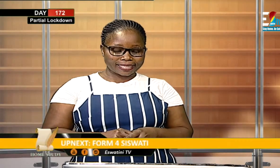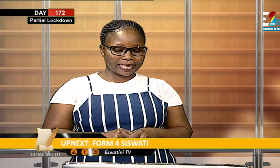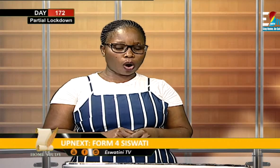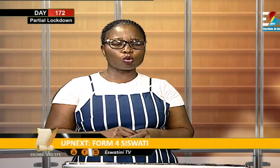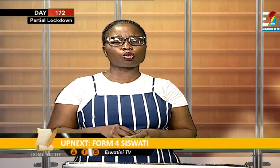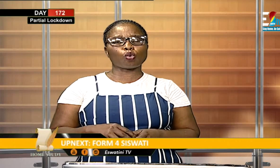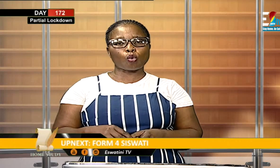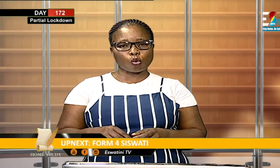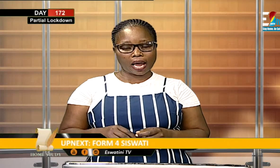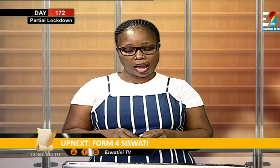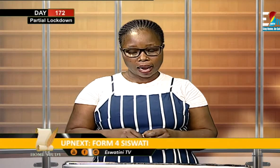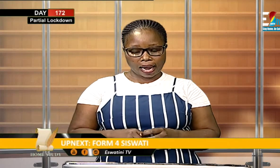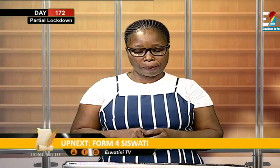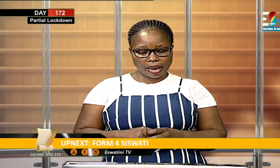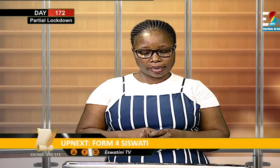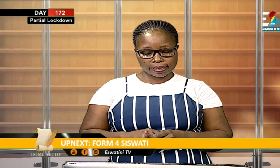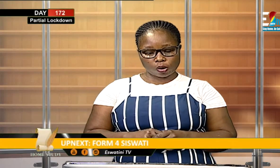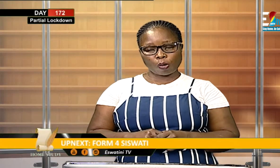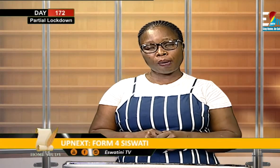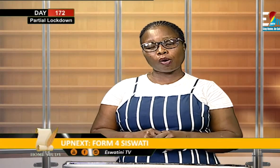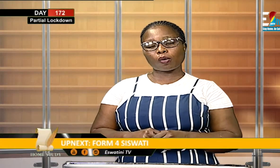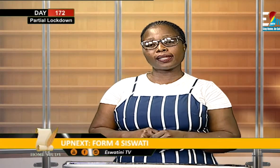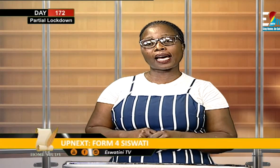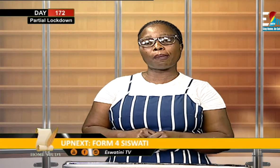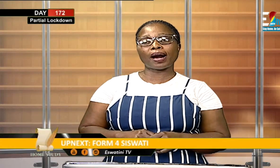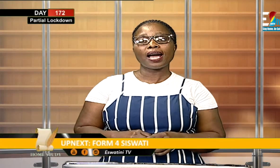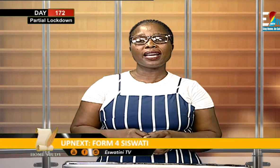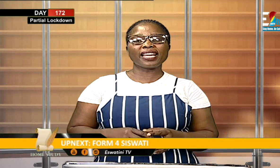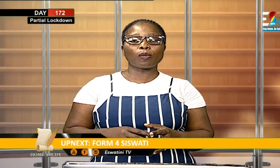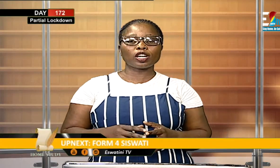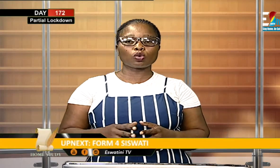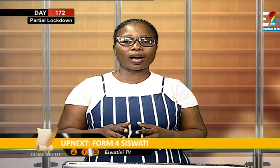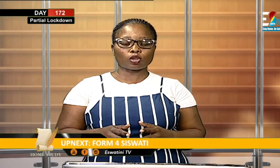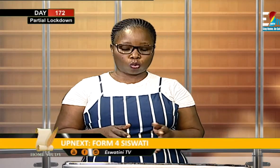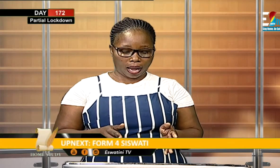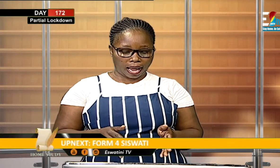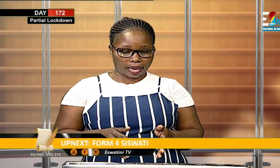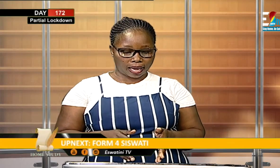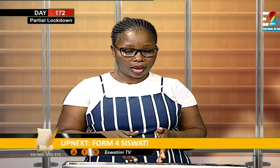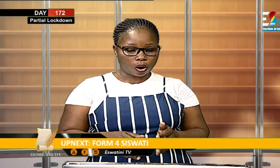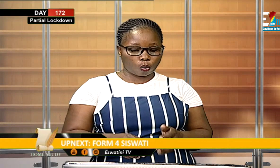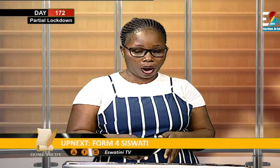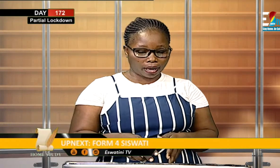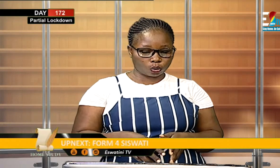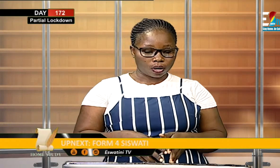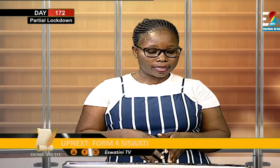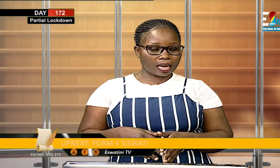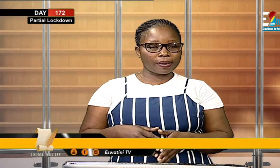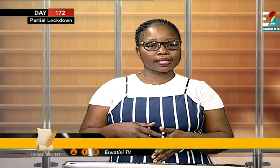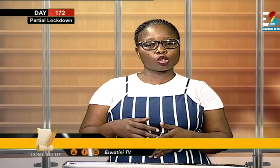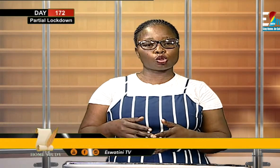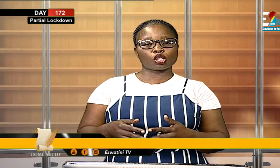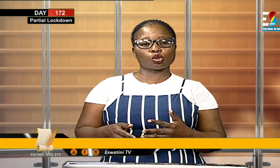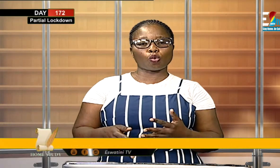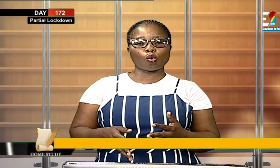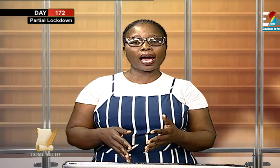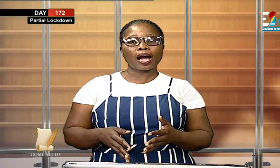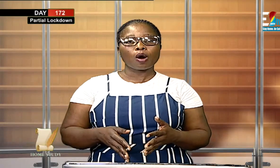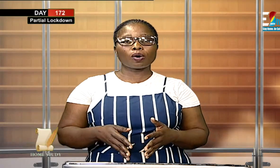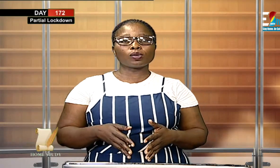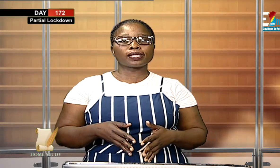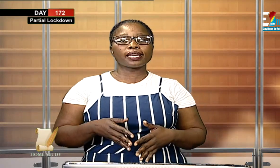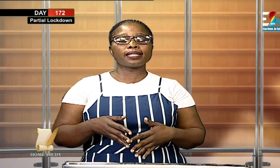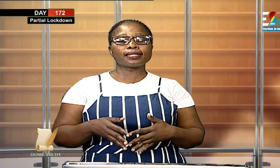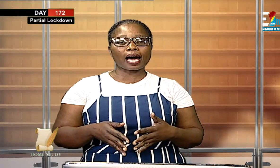kwekuthi sitawujula kabanti ngekubhalwa kwendzaba ngekwehlukahlukana kwato sitabe